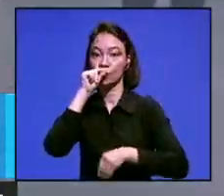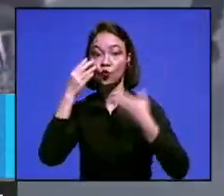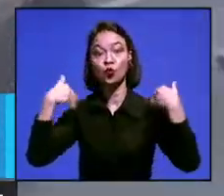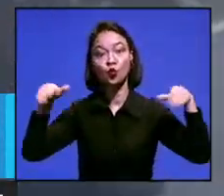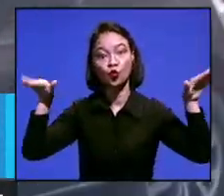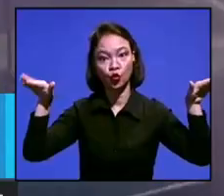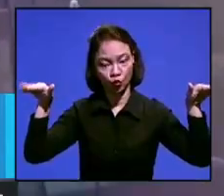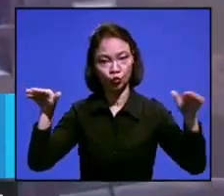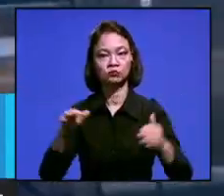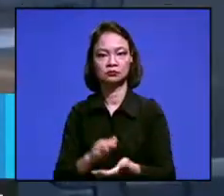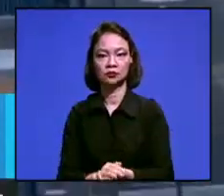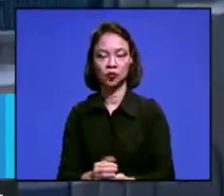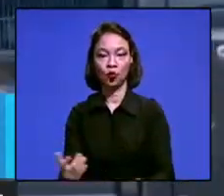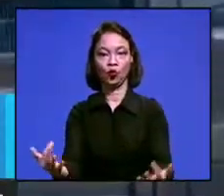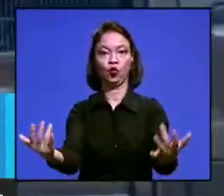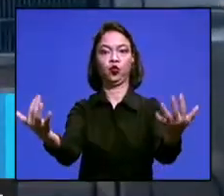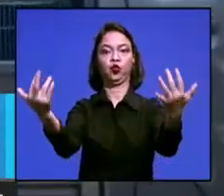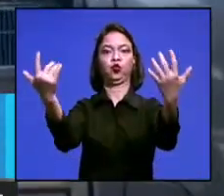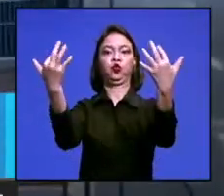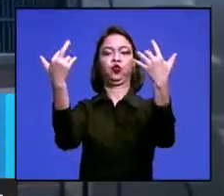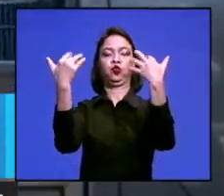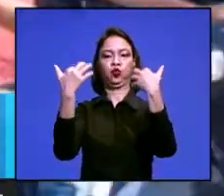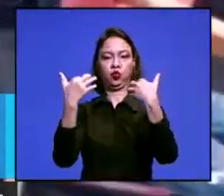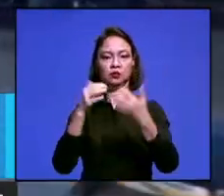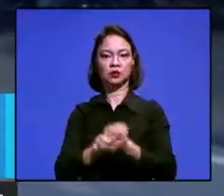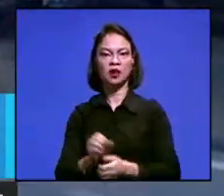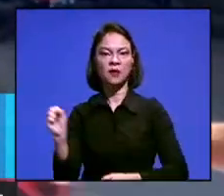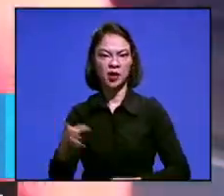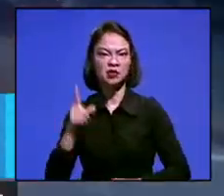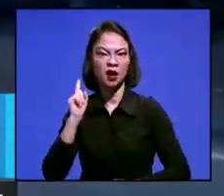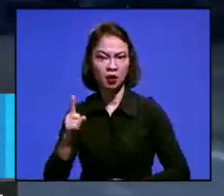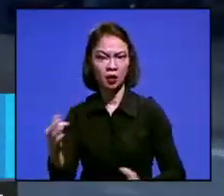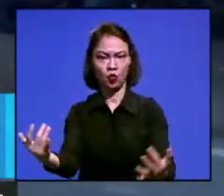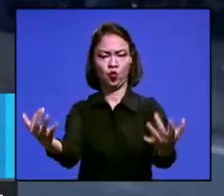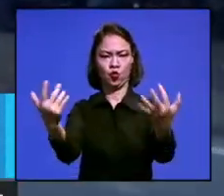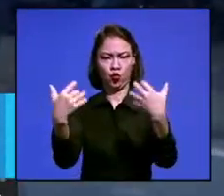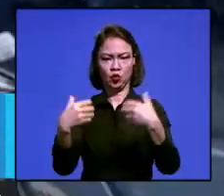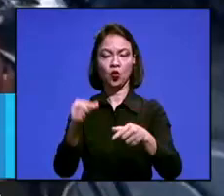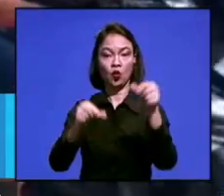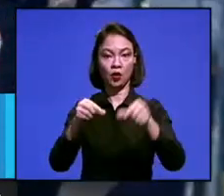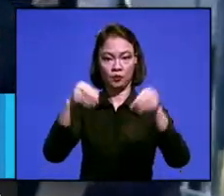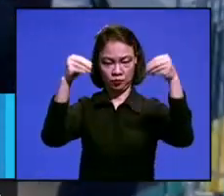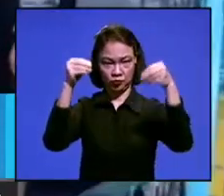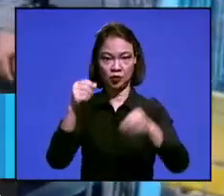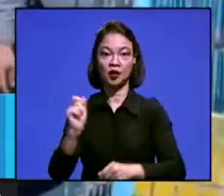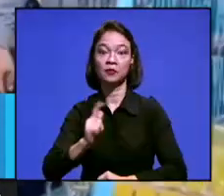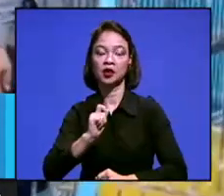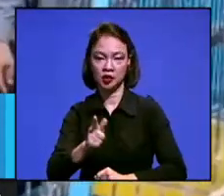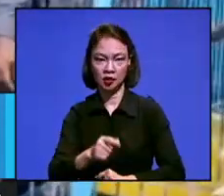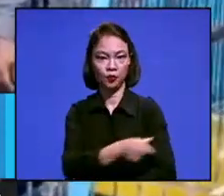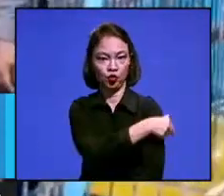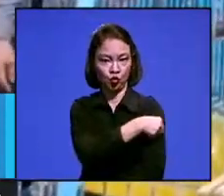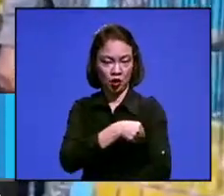sementara karena mengundang kerumunan orang. Namun karena masih saja ada keramaian, pedagang dan pembeli, akhirnya petugas